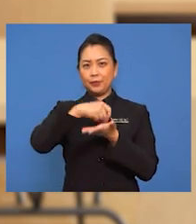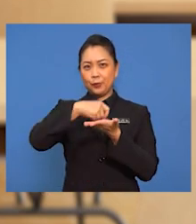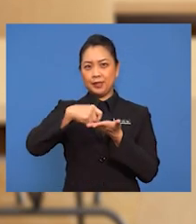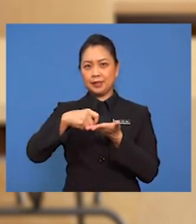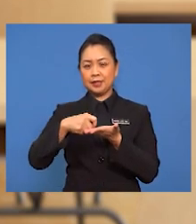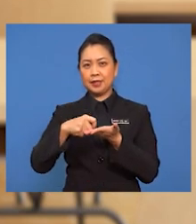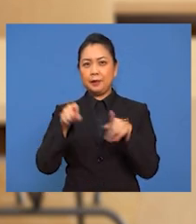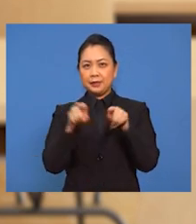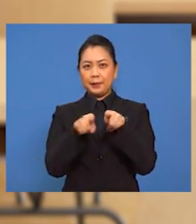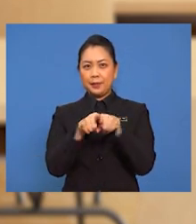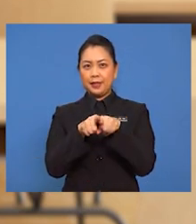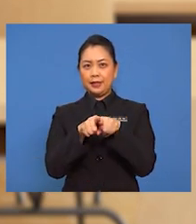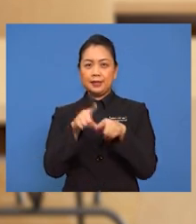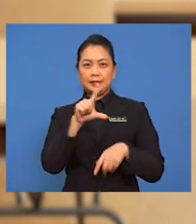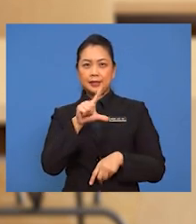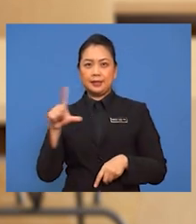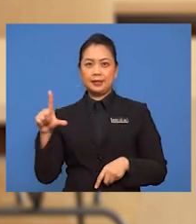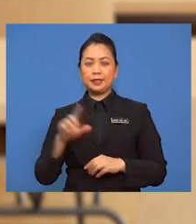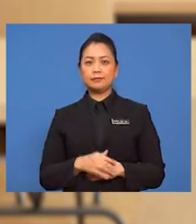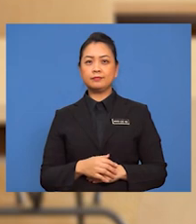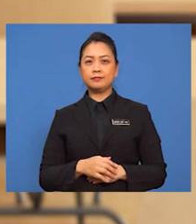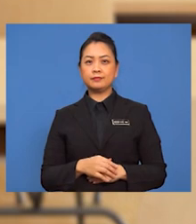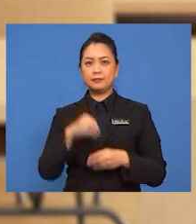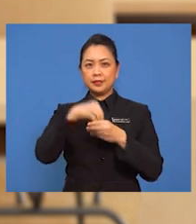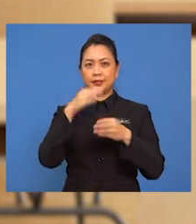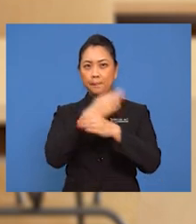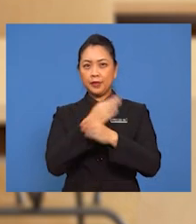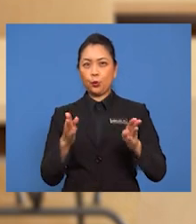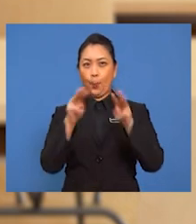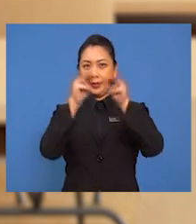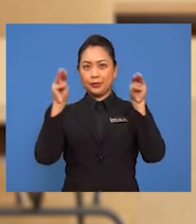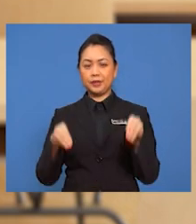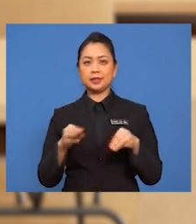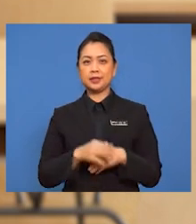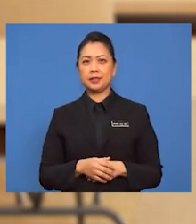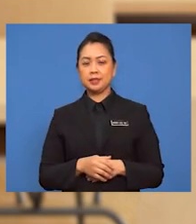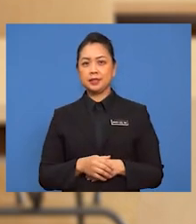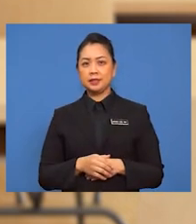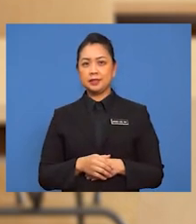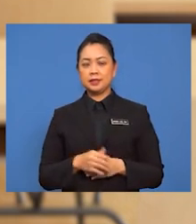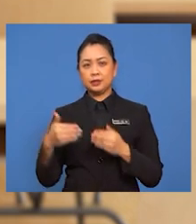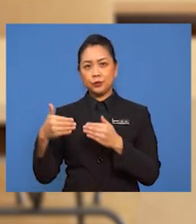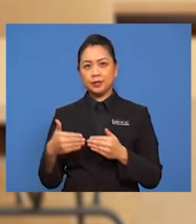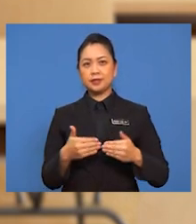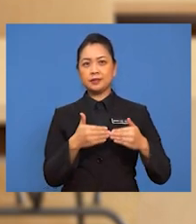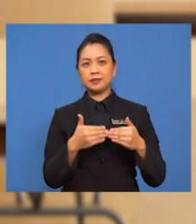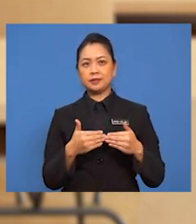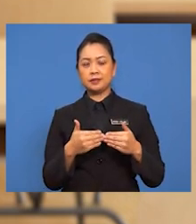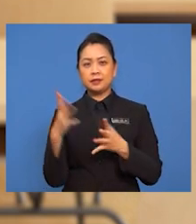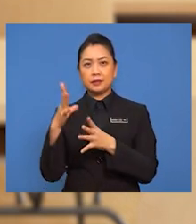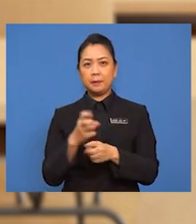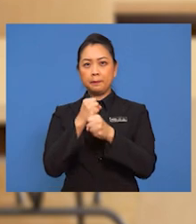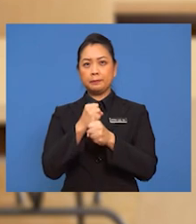menulis Bersamaan Linia serentak Dalam bentuk Matriks Seterusnya